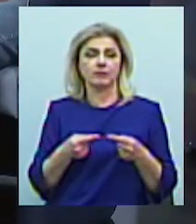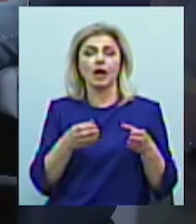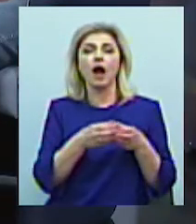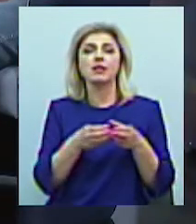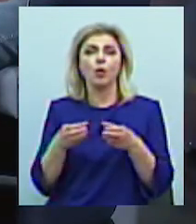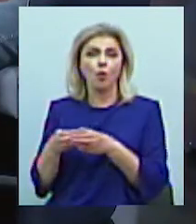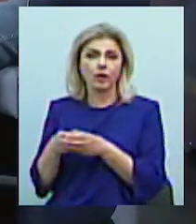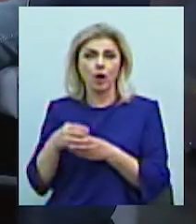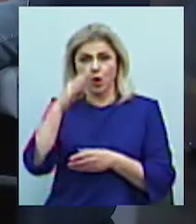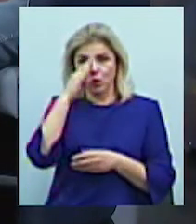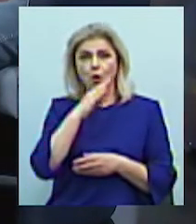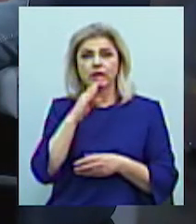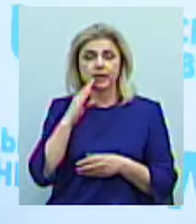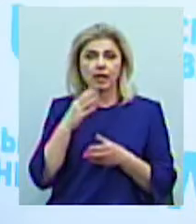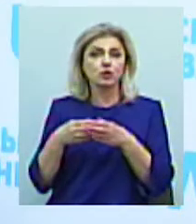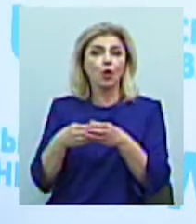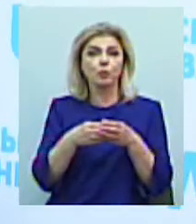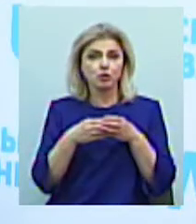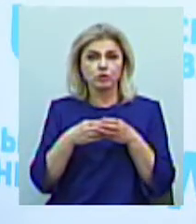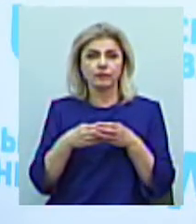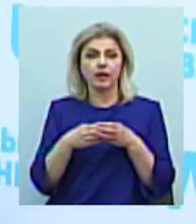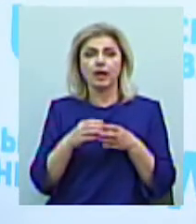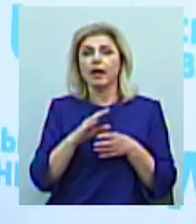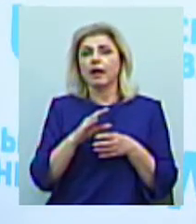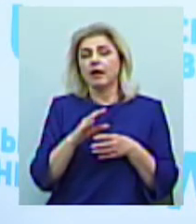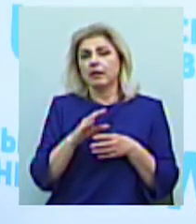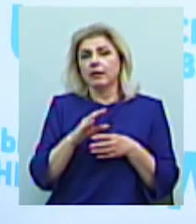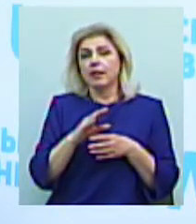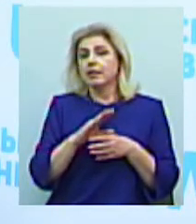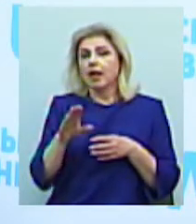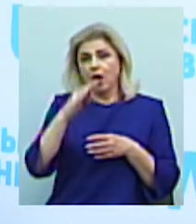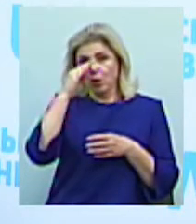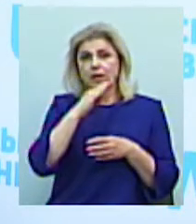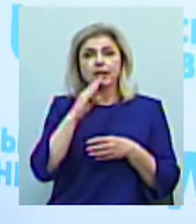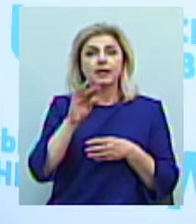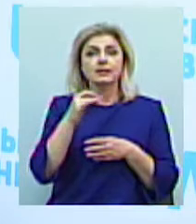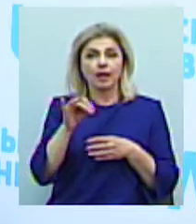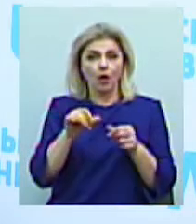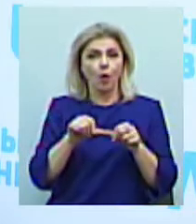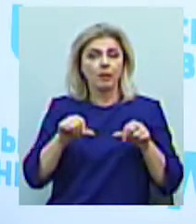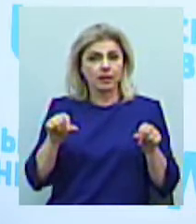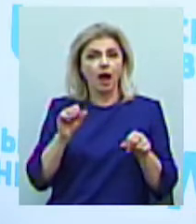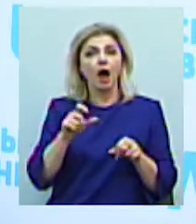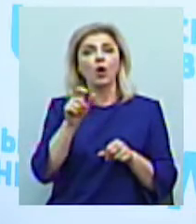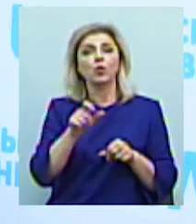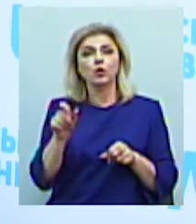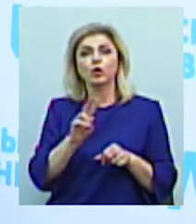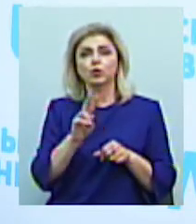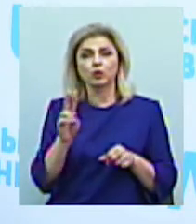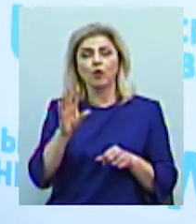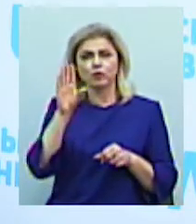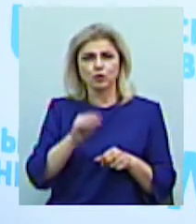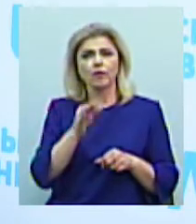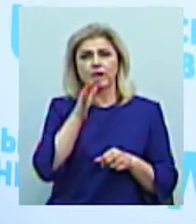категорий родительского сообщества, не батьковские комитеты, конечно, а именно лица, которые заинтересованы и которые все время в